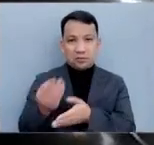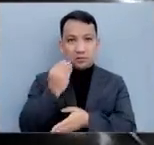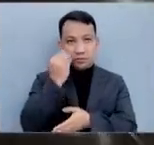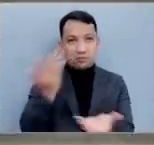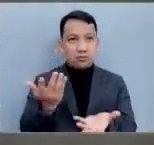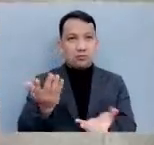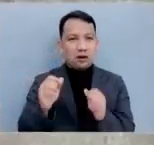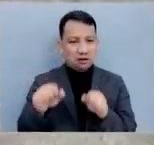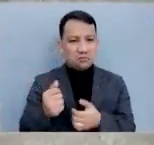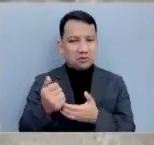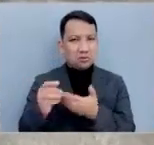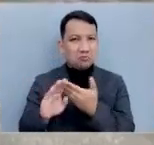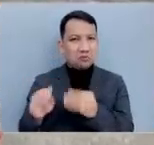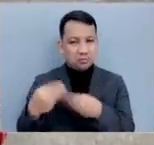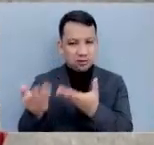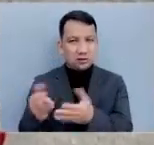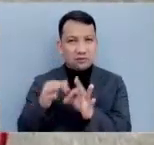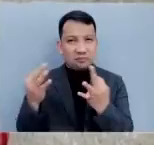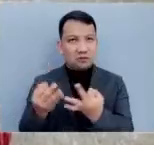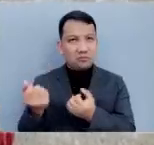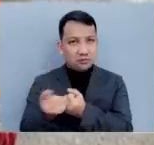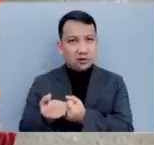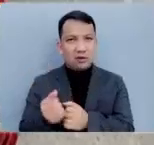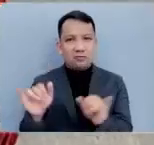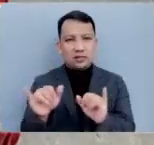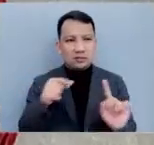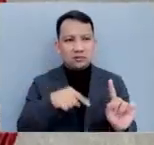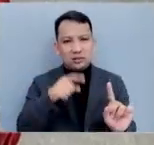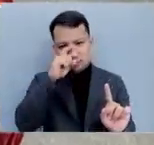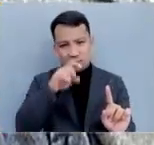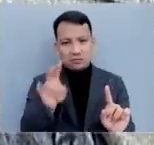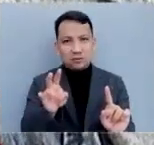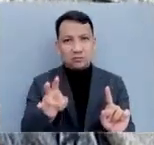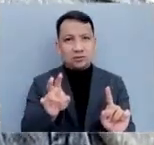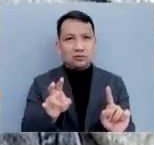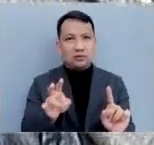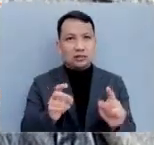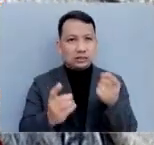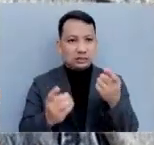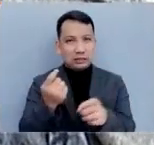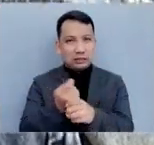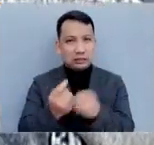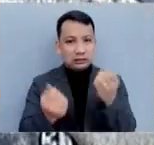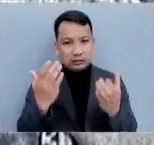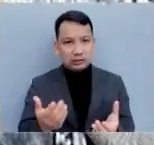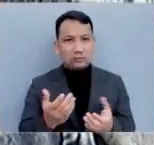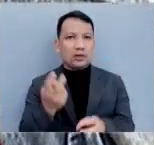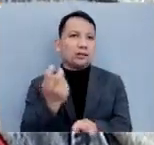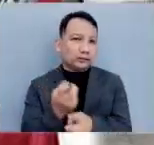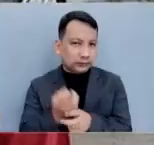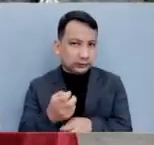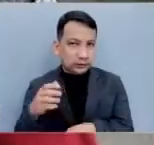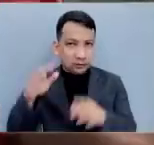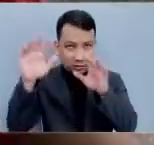papano. Ganyan din ang reklamo ng 70 taong gulang na taxi driver na si Mang Rolando. Ang hirap ng araw mamasada kapag